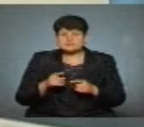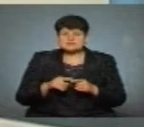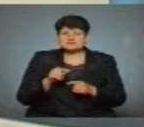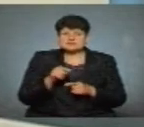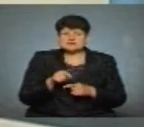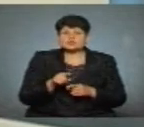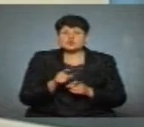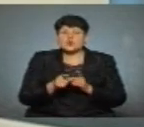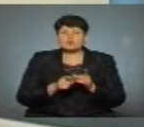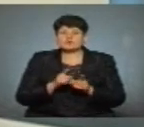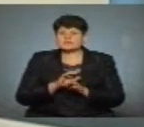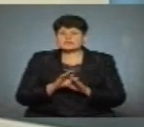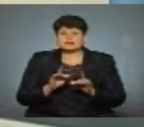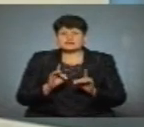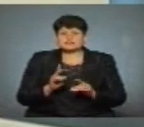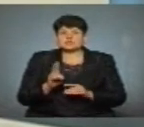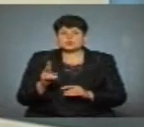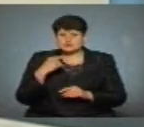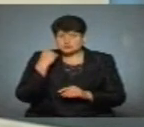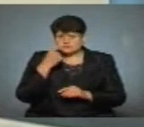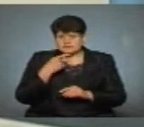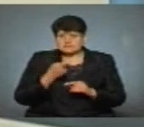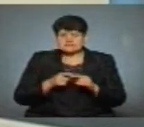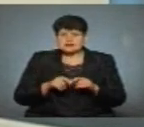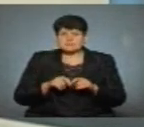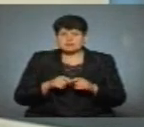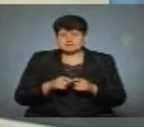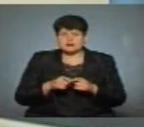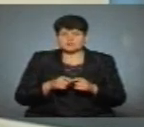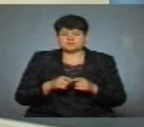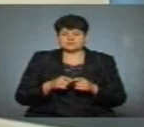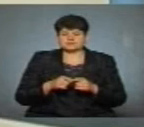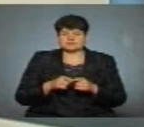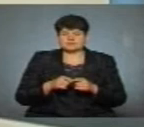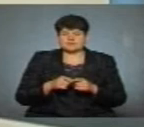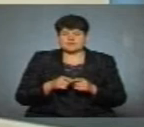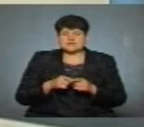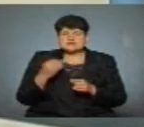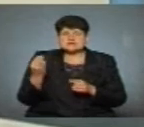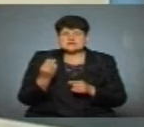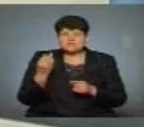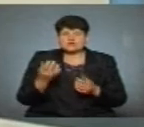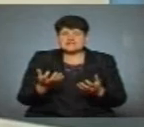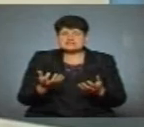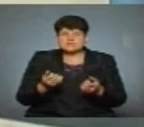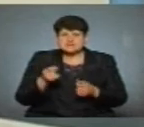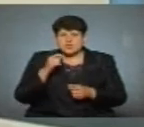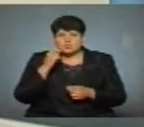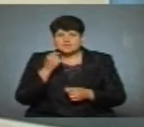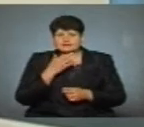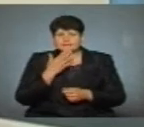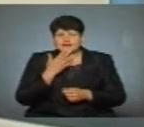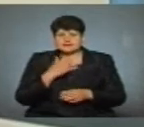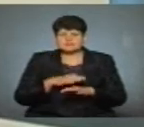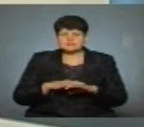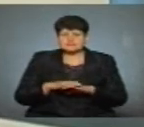що поміняло не тільки когось персонально, це переламало взагалі хід історії і взагалі сприйняття України, нації і населення